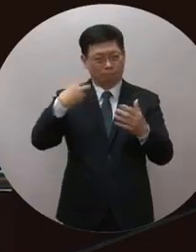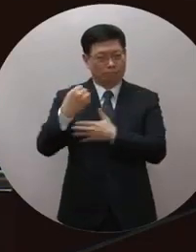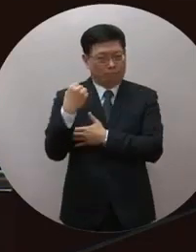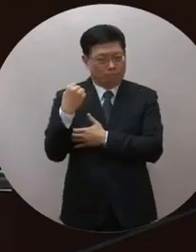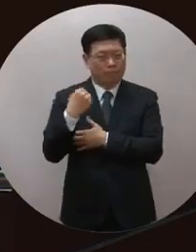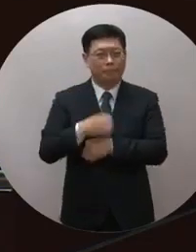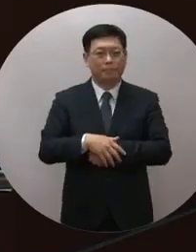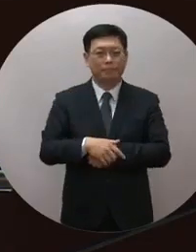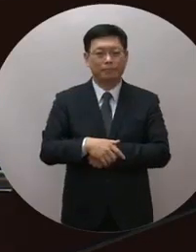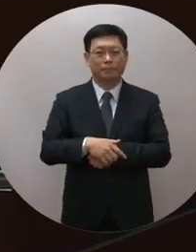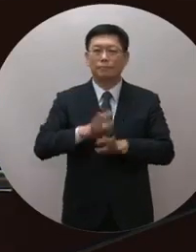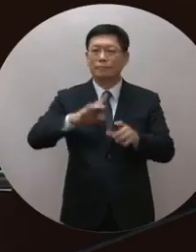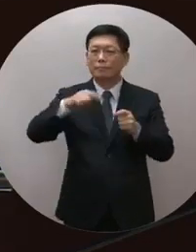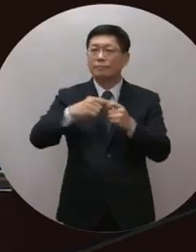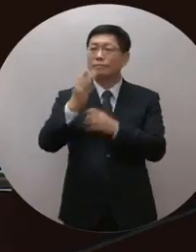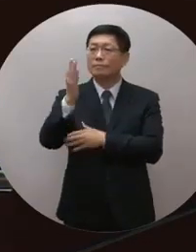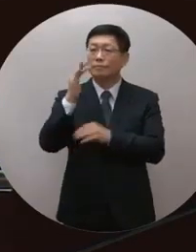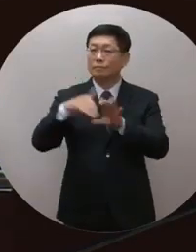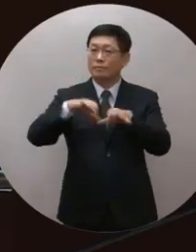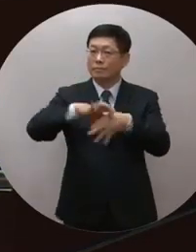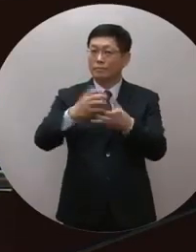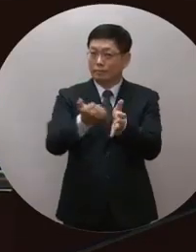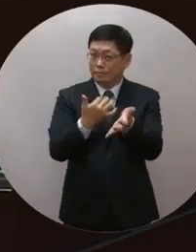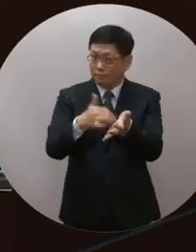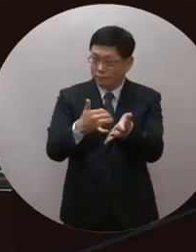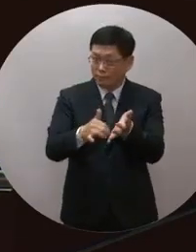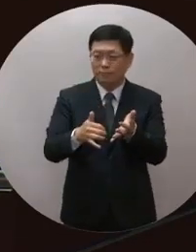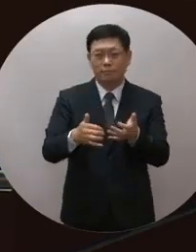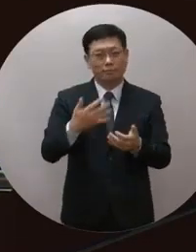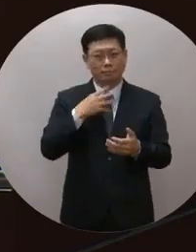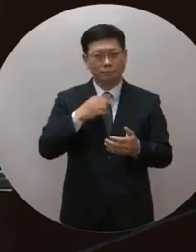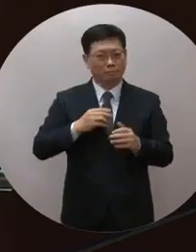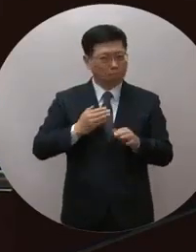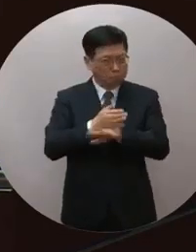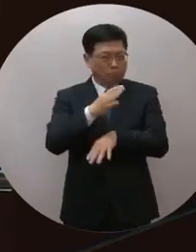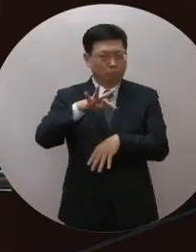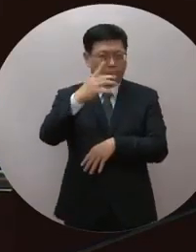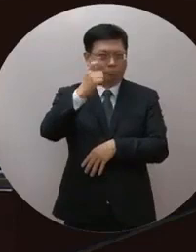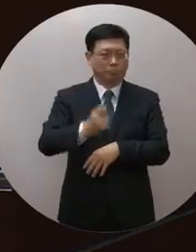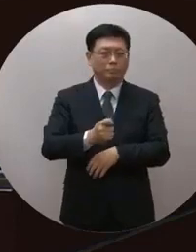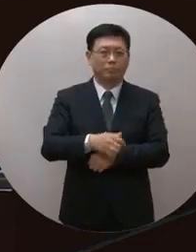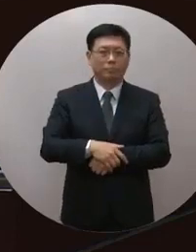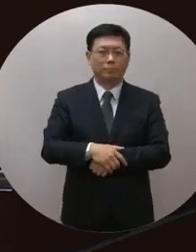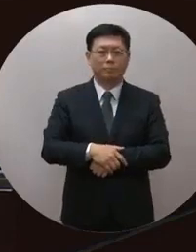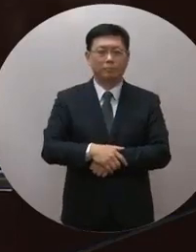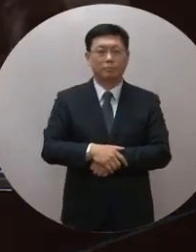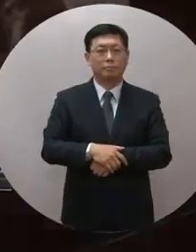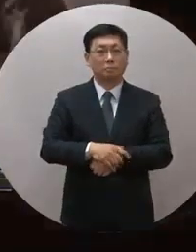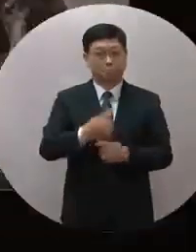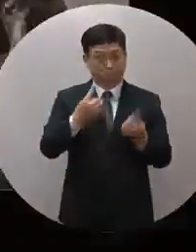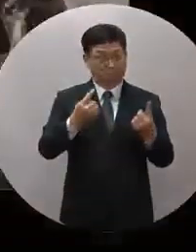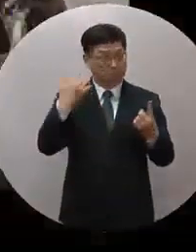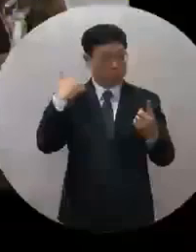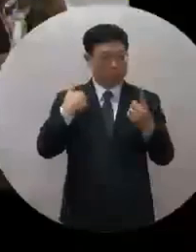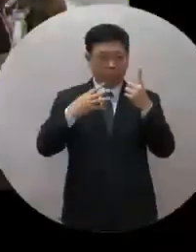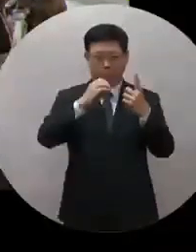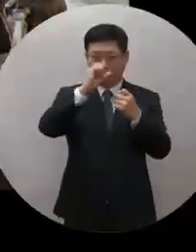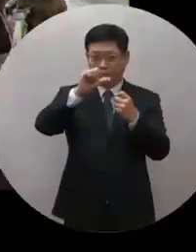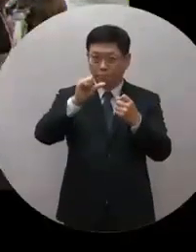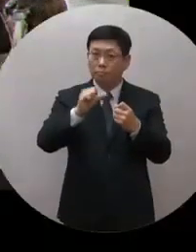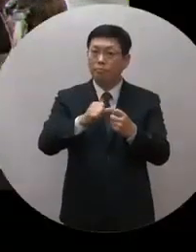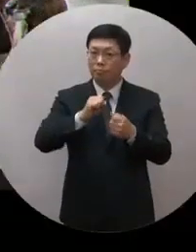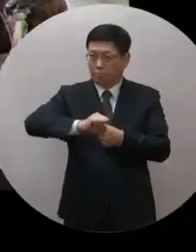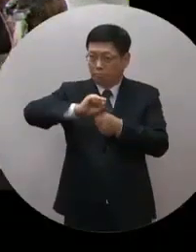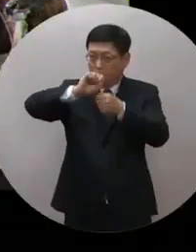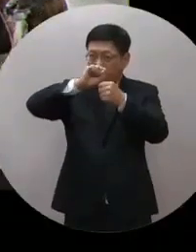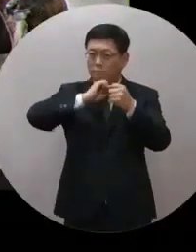的一环，今年政府的文化预算已经破400亿元，比较起105年